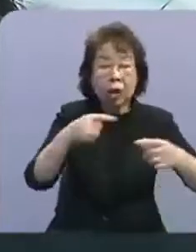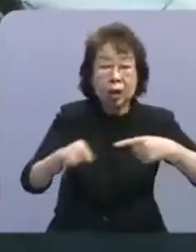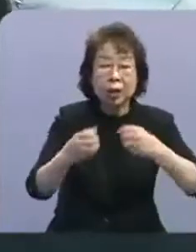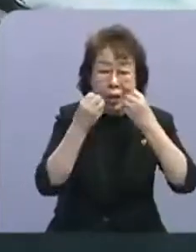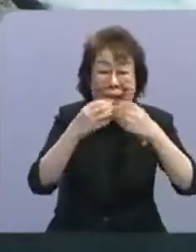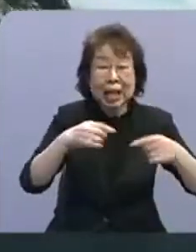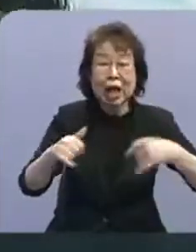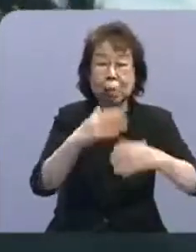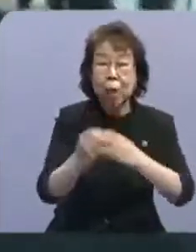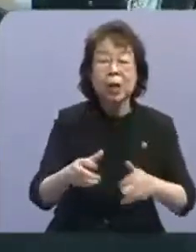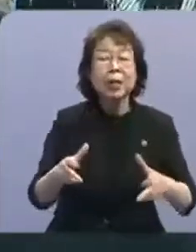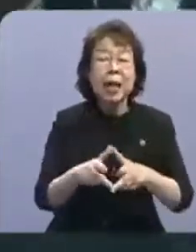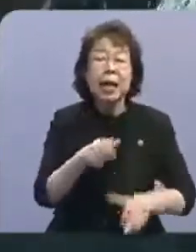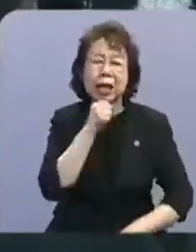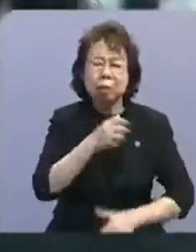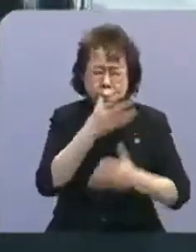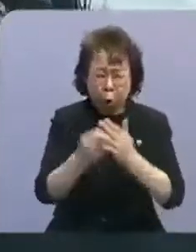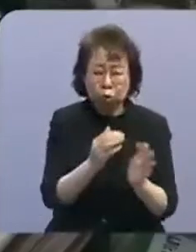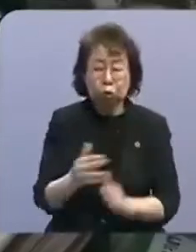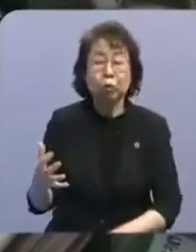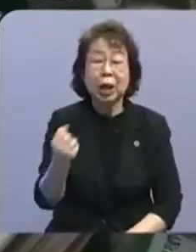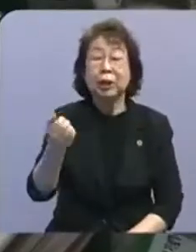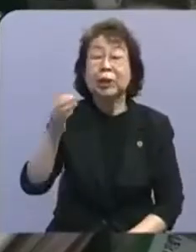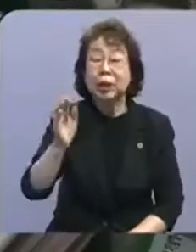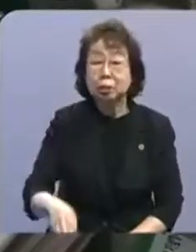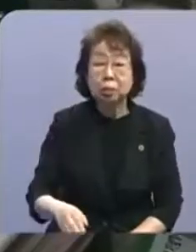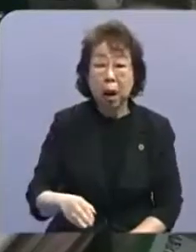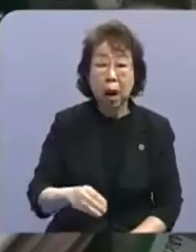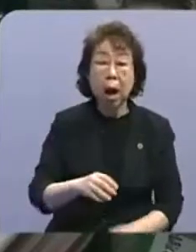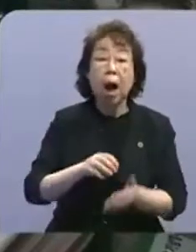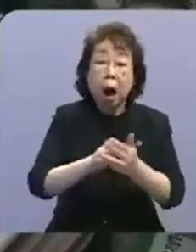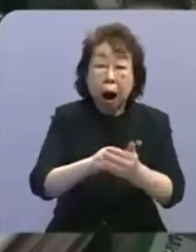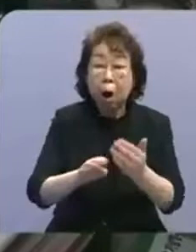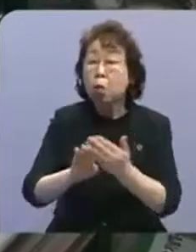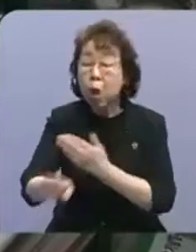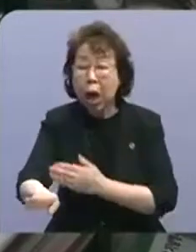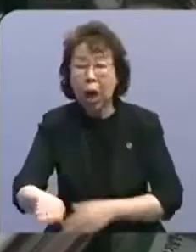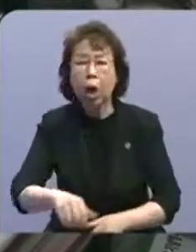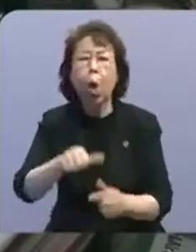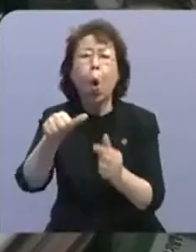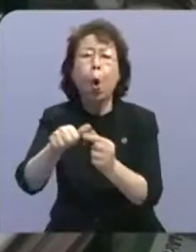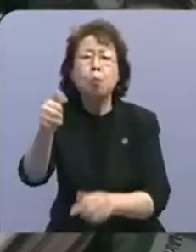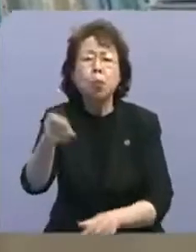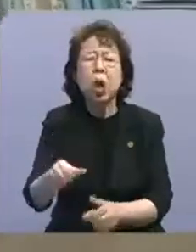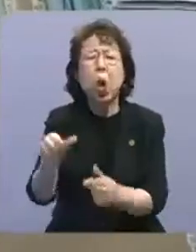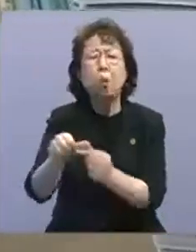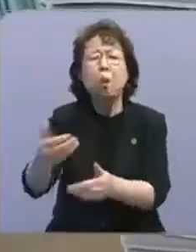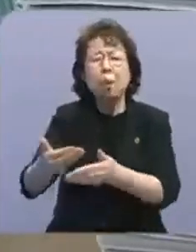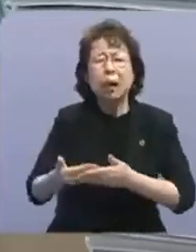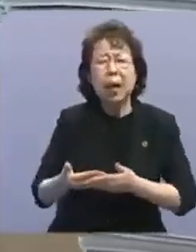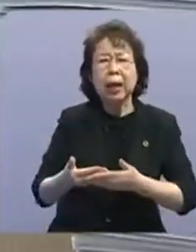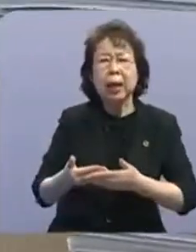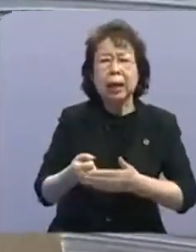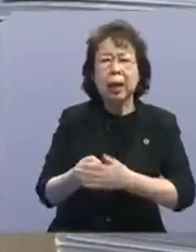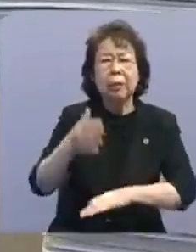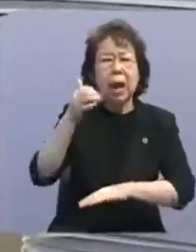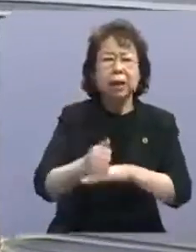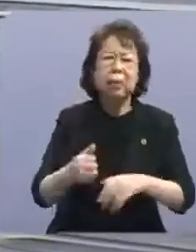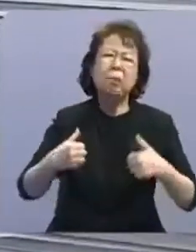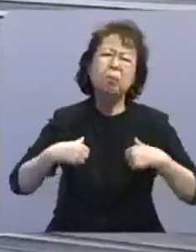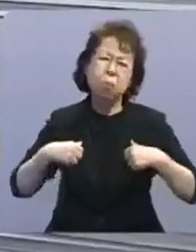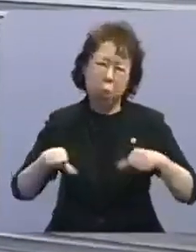장애인 가산점 까지 갖춰 얻는 데도 당성 권 바뀐 빌에 5번에 배치 되자 끝내 후보등록을